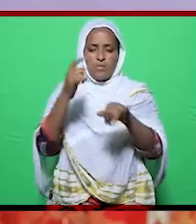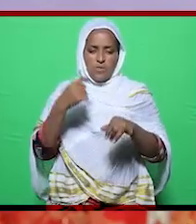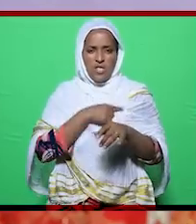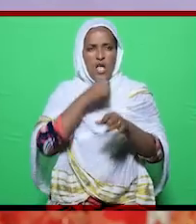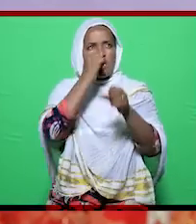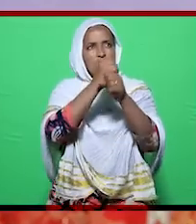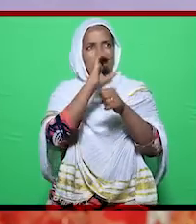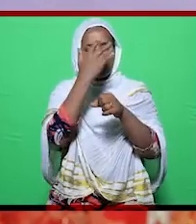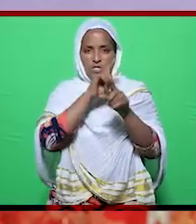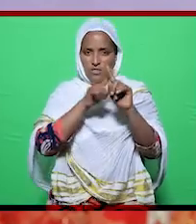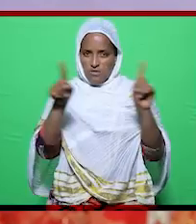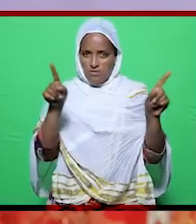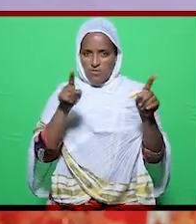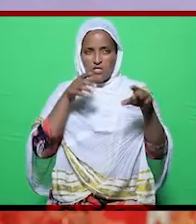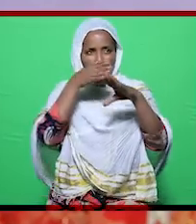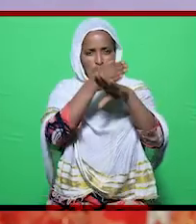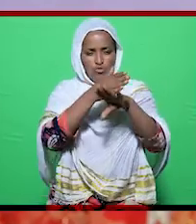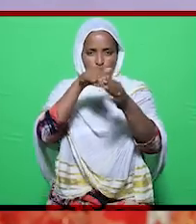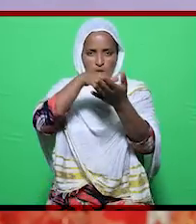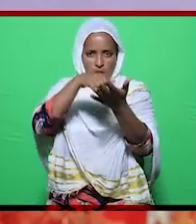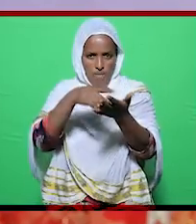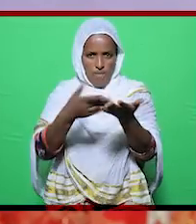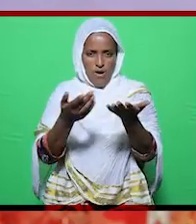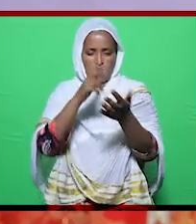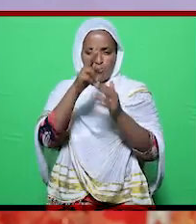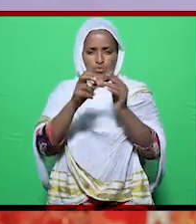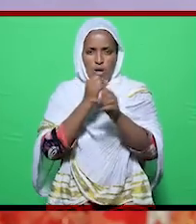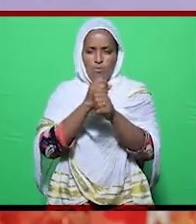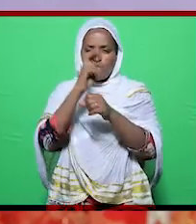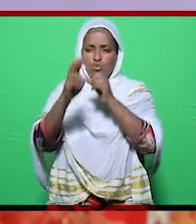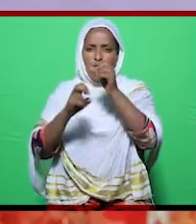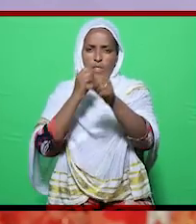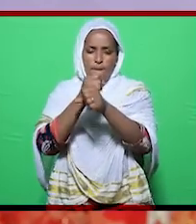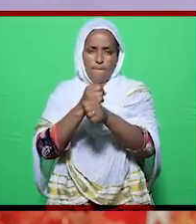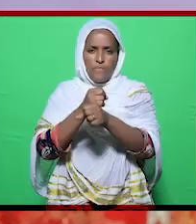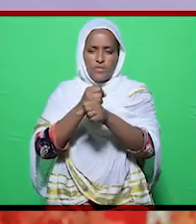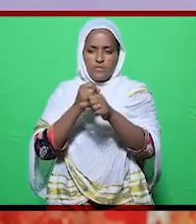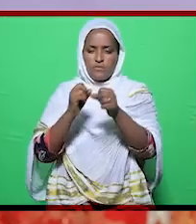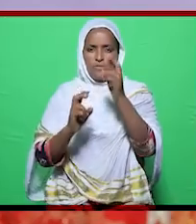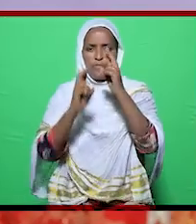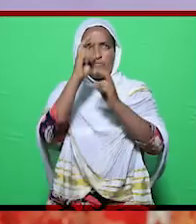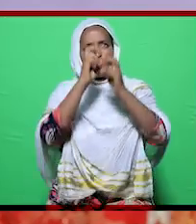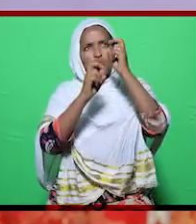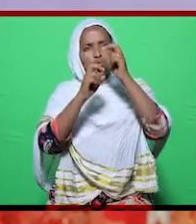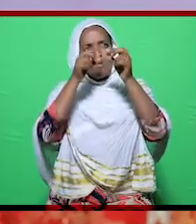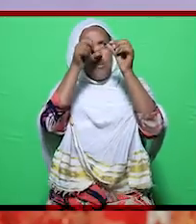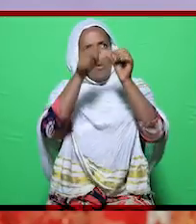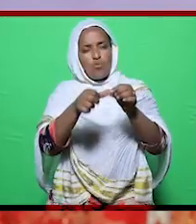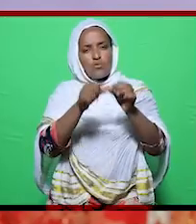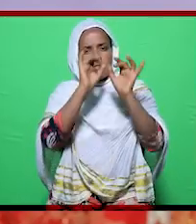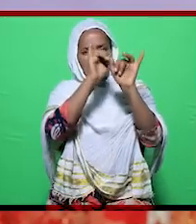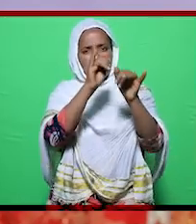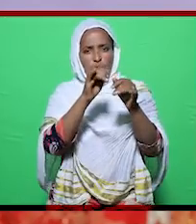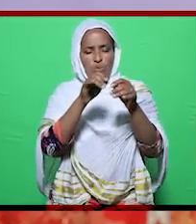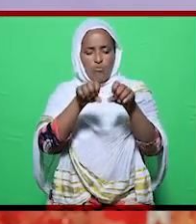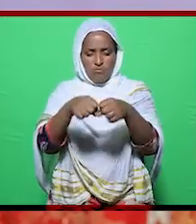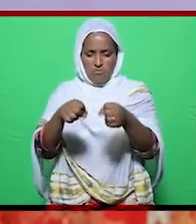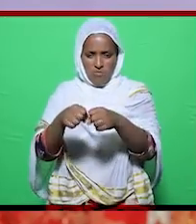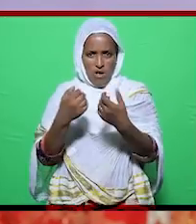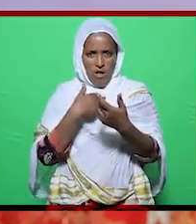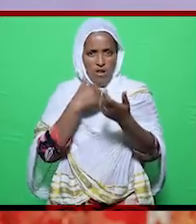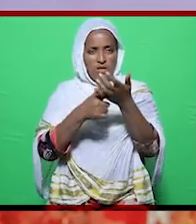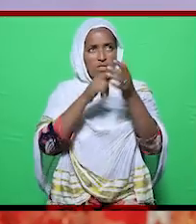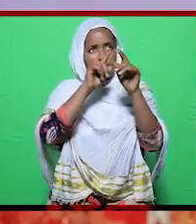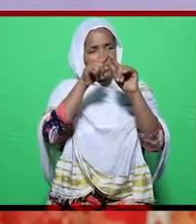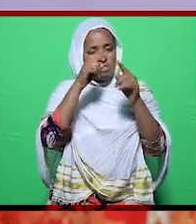ተሰርቶ ሲወረድ ነው የሚታወቀው እኛ እንደ ሰጋይነታችን እኛ የሰራነው ይመስልናል ግን የእንጨቱ ደካማነት 3 አመት